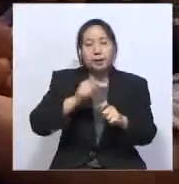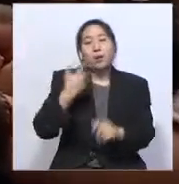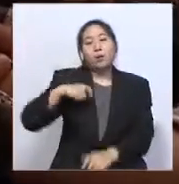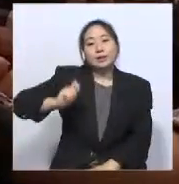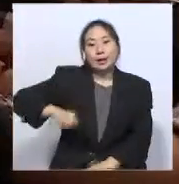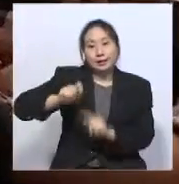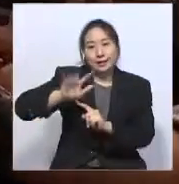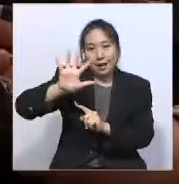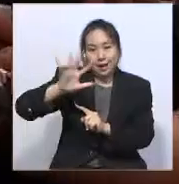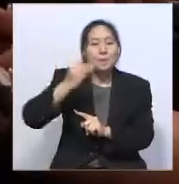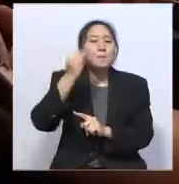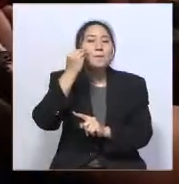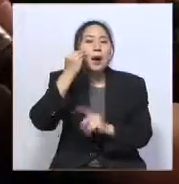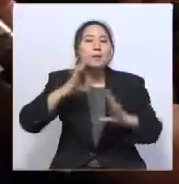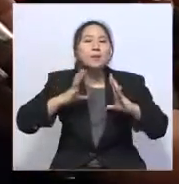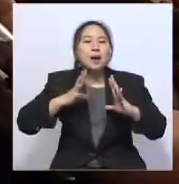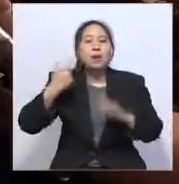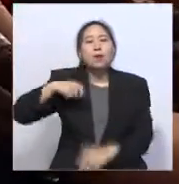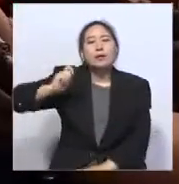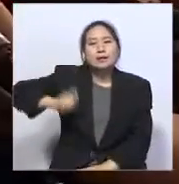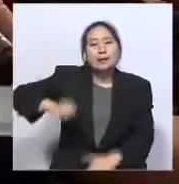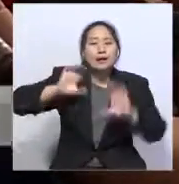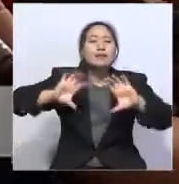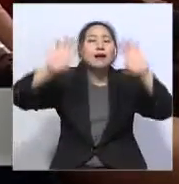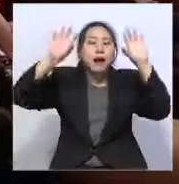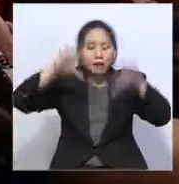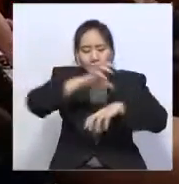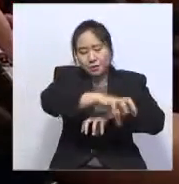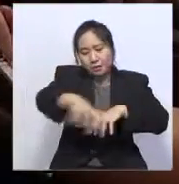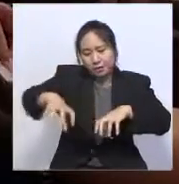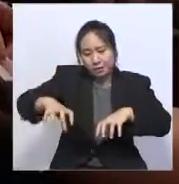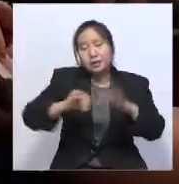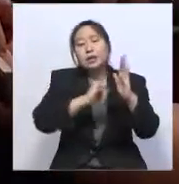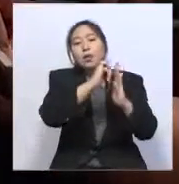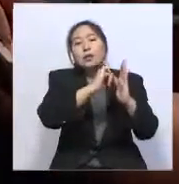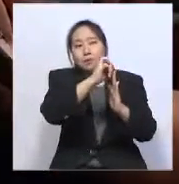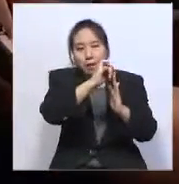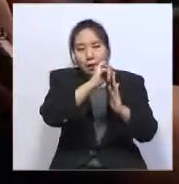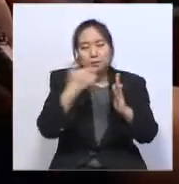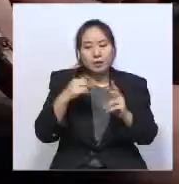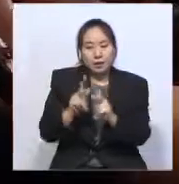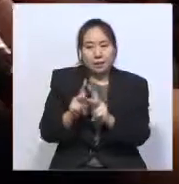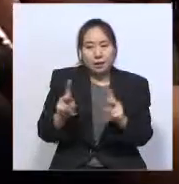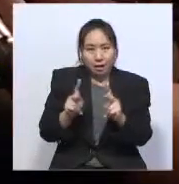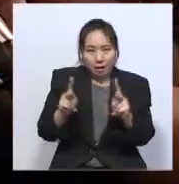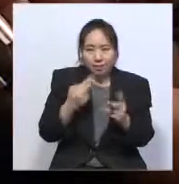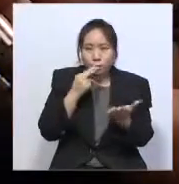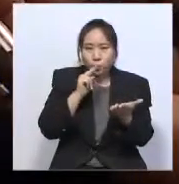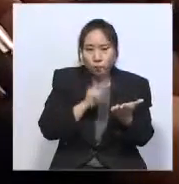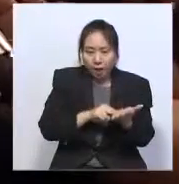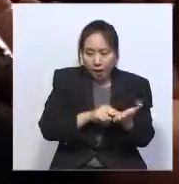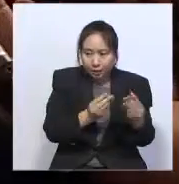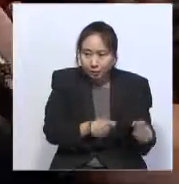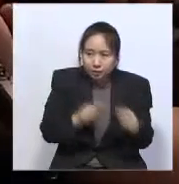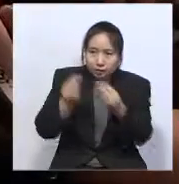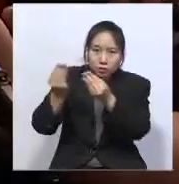5พร้อมบ้านพักข้าราชการฝ่ายตุลาการศาลยุติธรรมในจังหวัดเชียงใหม่ภายหลังที่คณะกรรมการบริหารศาลยุติธรรมส่งหนังสือมายังพล